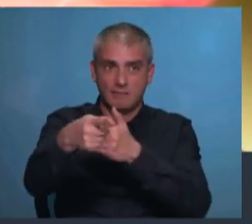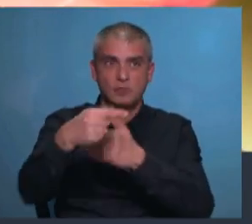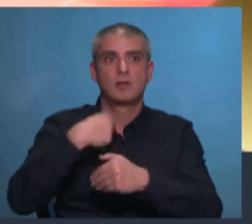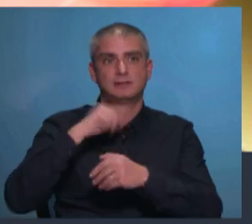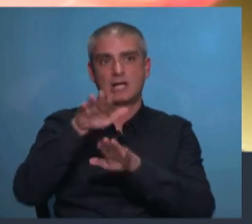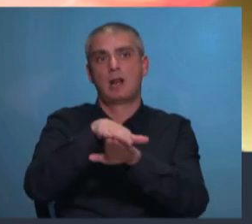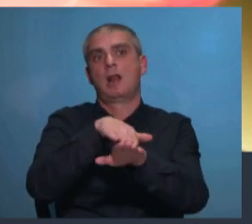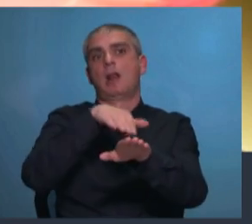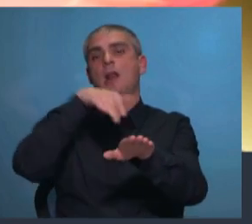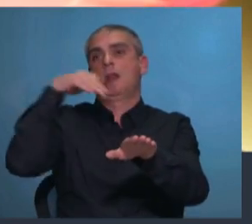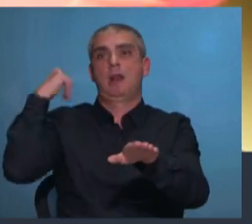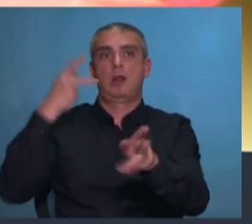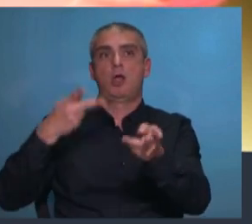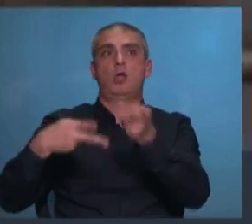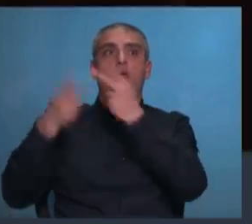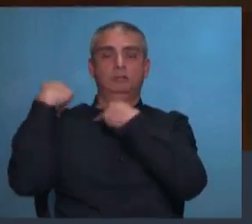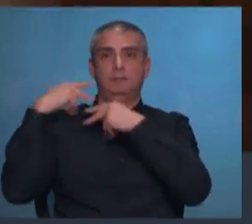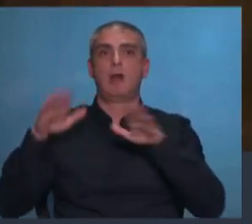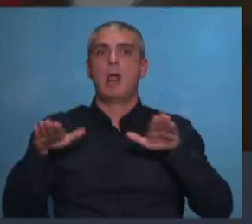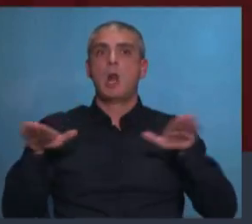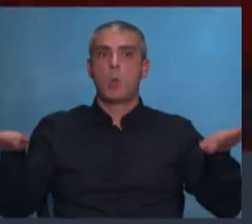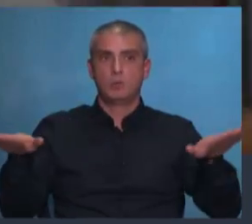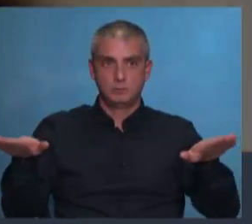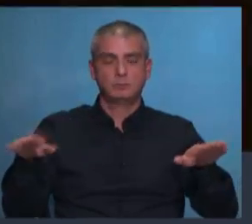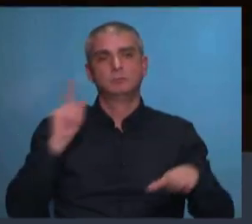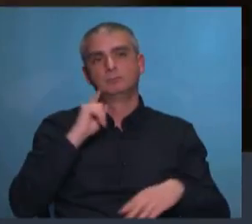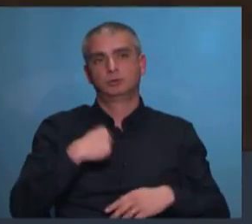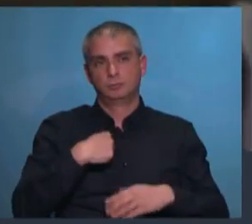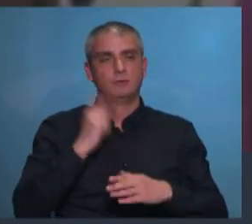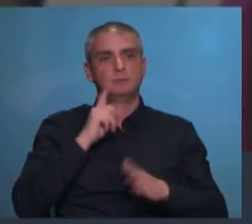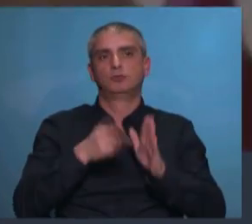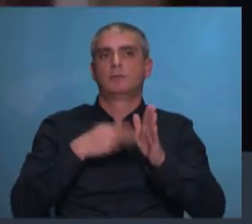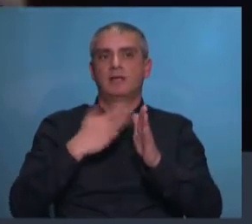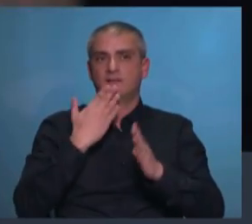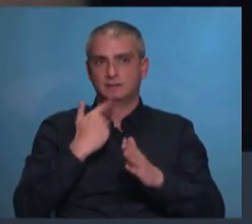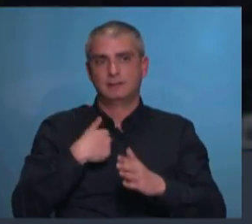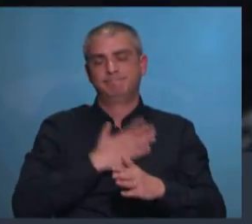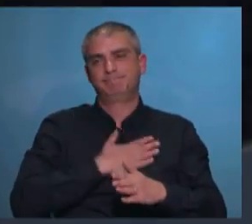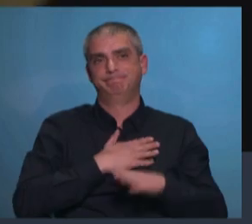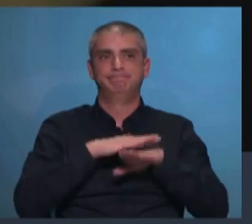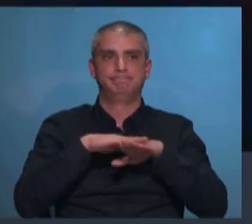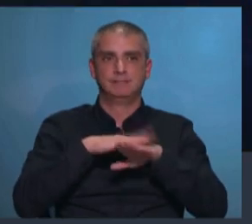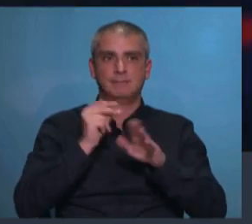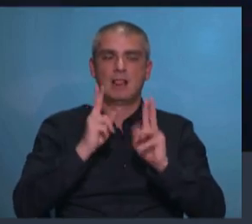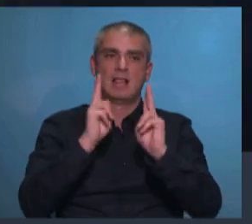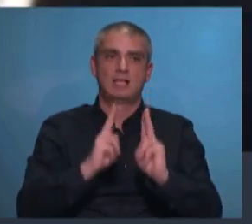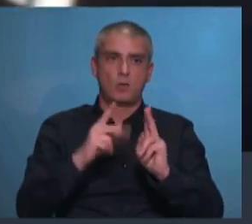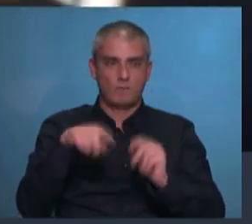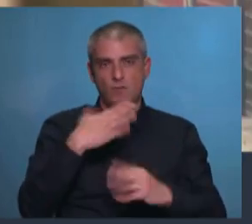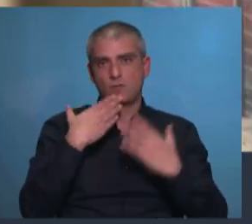נאלצים לחזור כרגע לכיוון לוד, בשמי ושם רכבת ישראל, אנו מתנצלים על היקום שנגרם לכם,